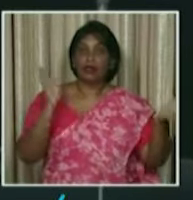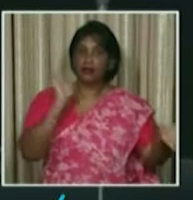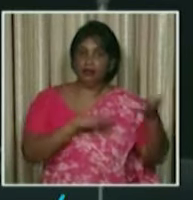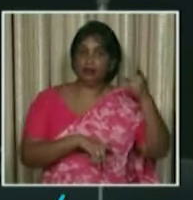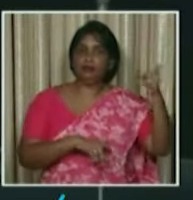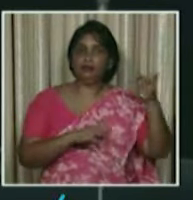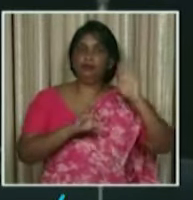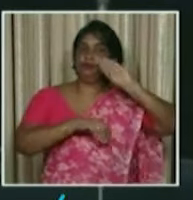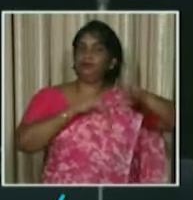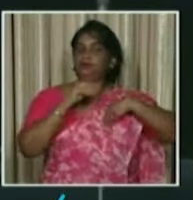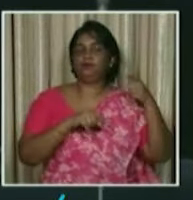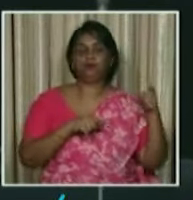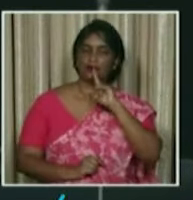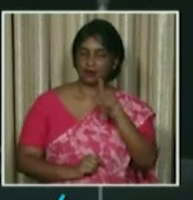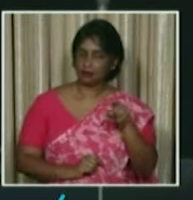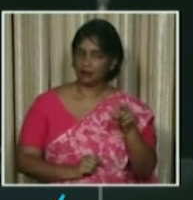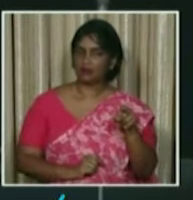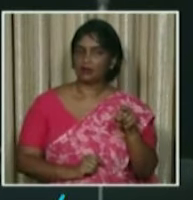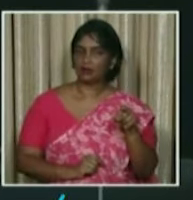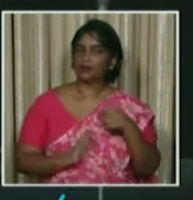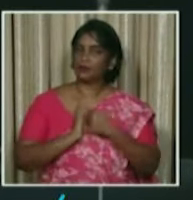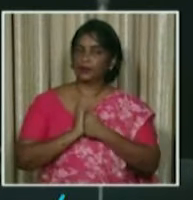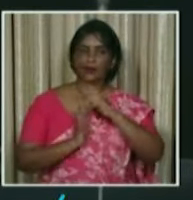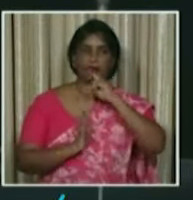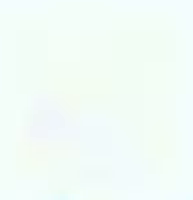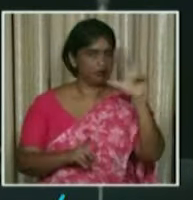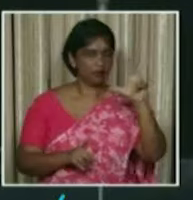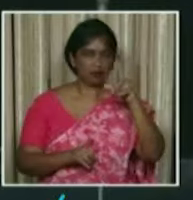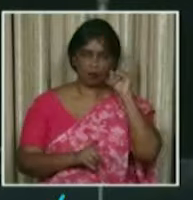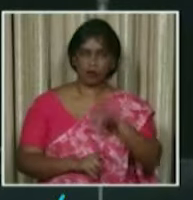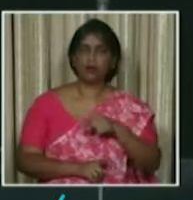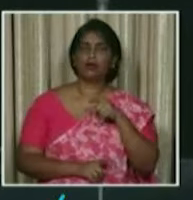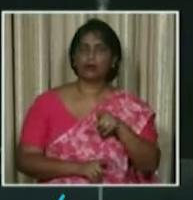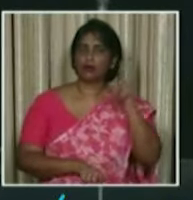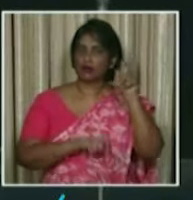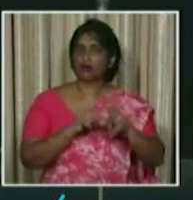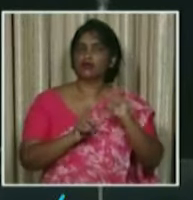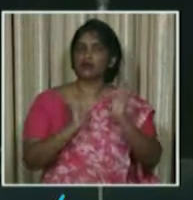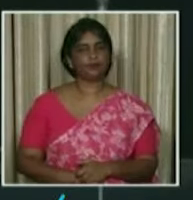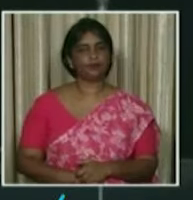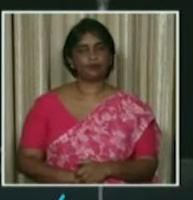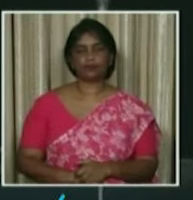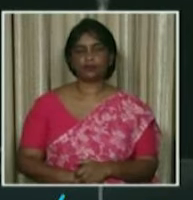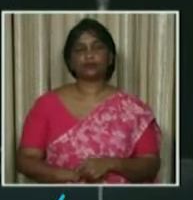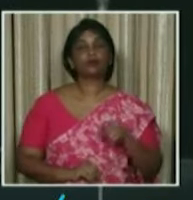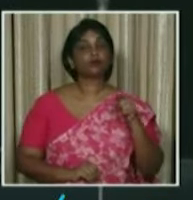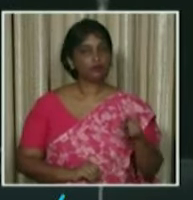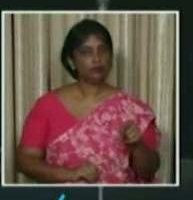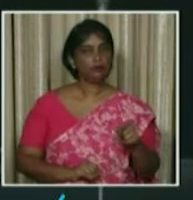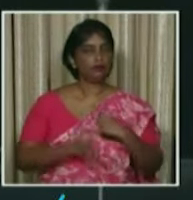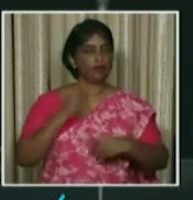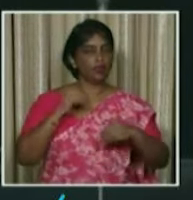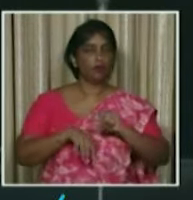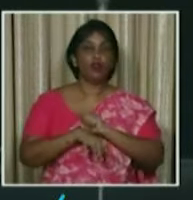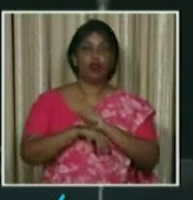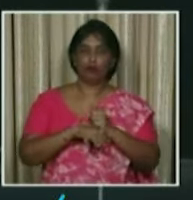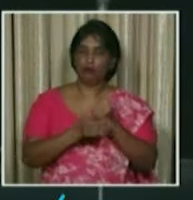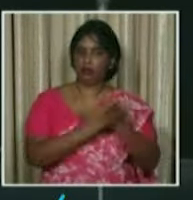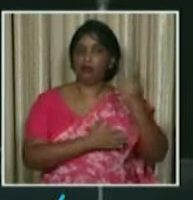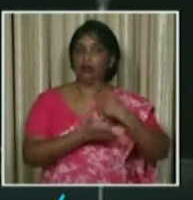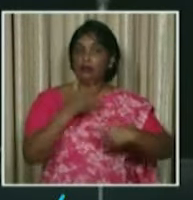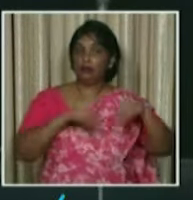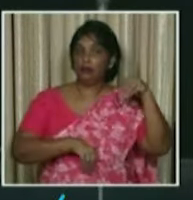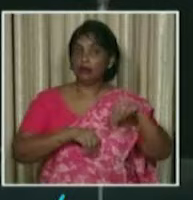ඒගොල්ලන්ට වරප්‍රසාද ලැබුණා ව්‍යාපාර කරන්න. ගරු කතානායකතුමනි, හැකික්මනේ මේ අයව වරප්‍රසාද කමිටුවට කැඳවන්න. මේක මම මැතිවරණ කොමසාරිස්ස ලියනවා. තාම